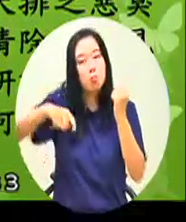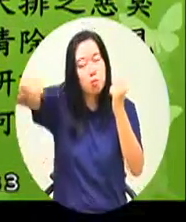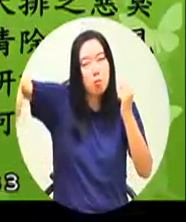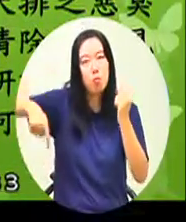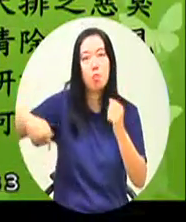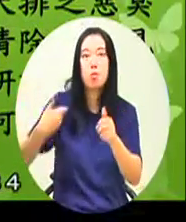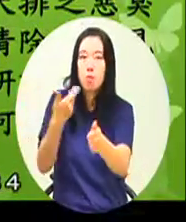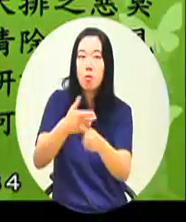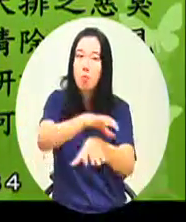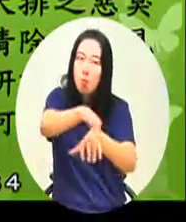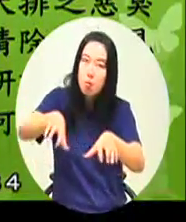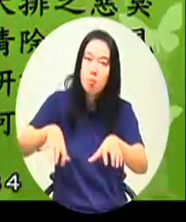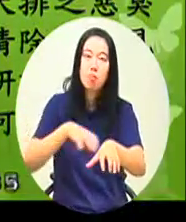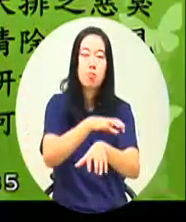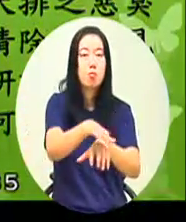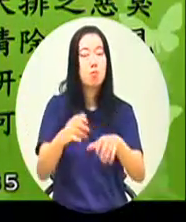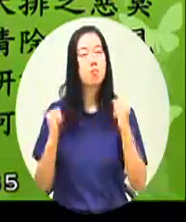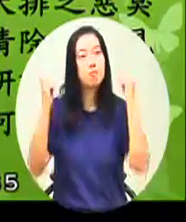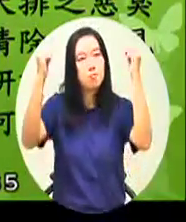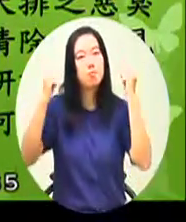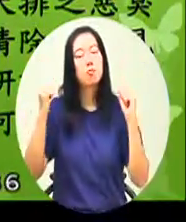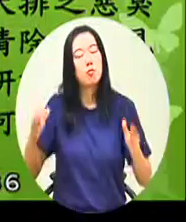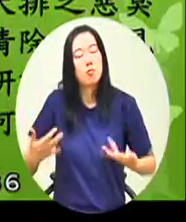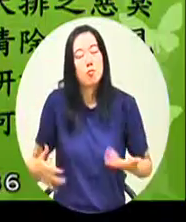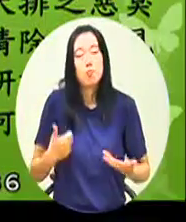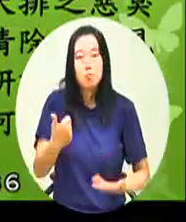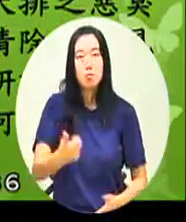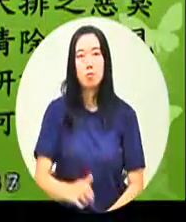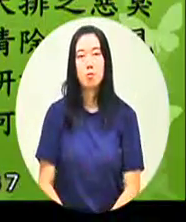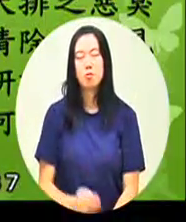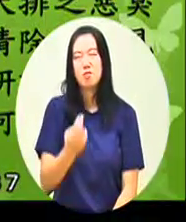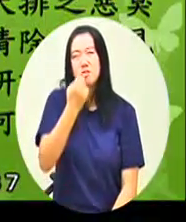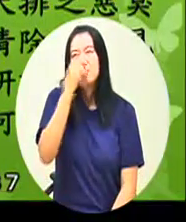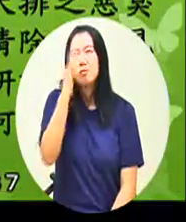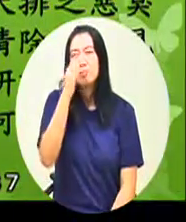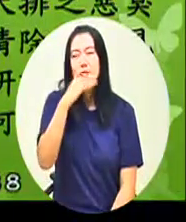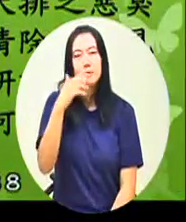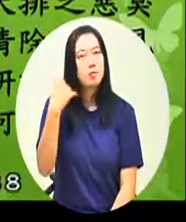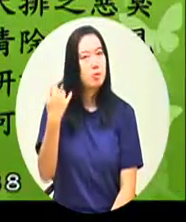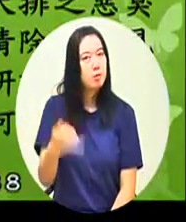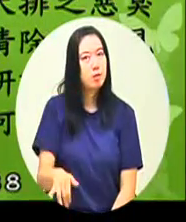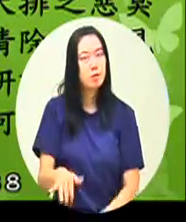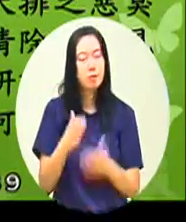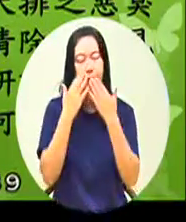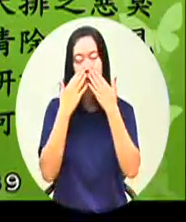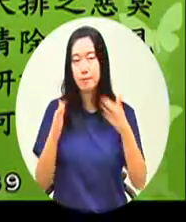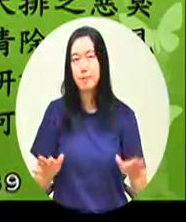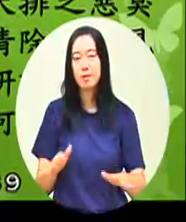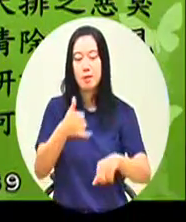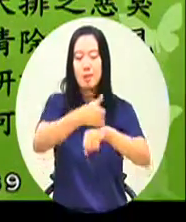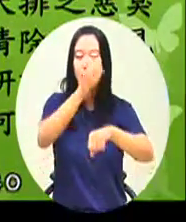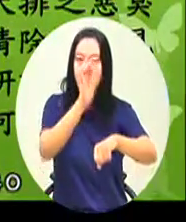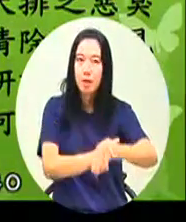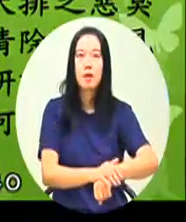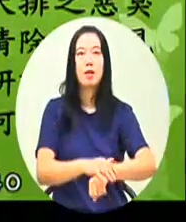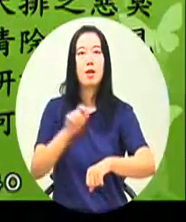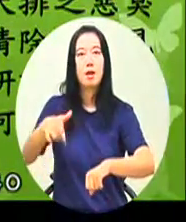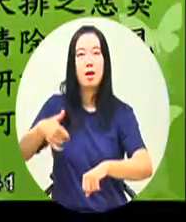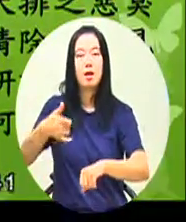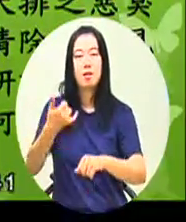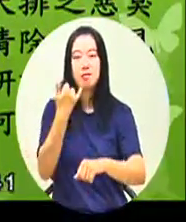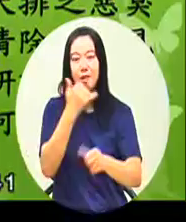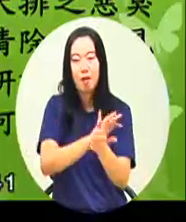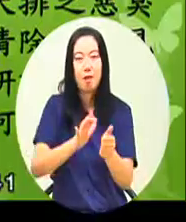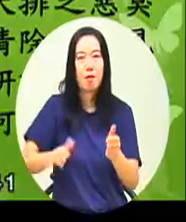伊佫较运动了会较轻松，啊，卖伫遐有你运动过程，惊佫有蚊仔叮着，啊，等下佫发生登革热，